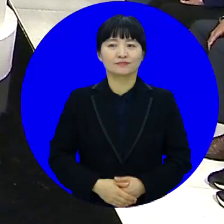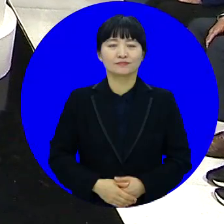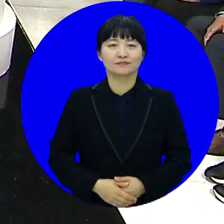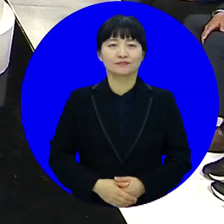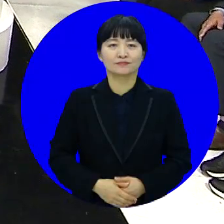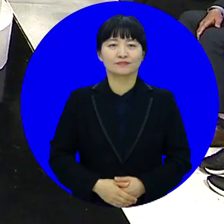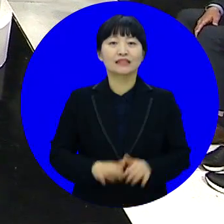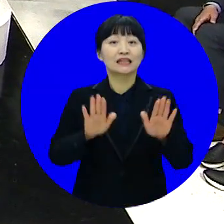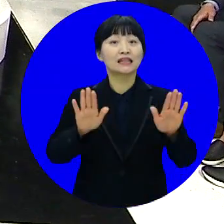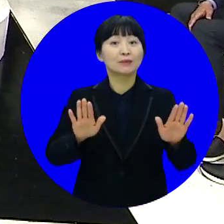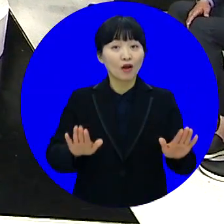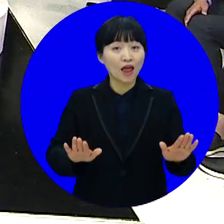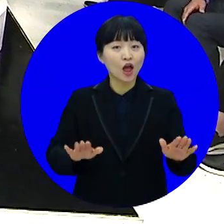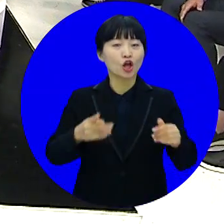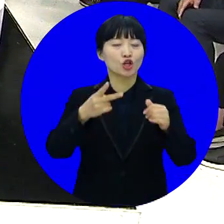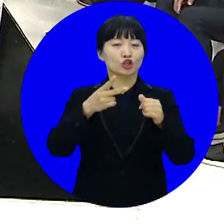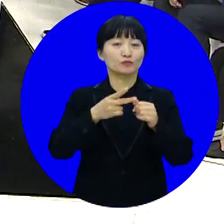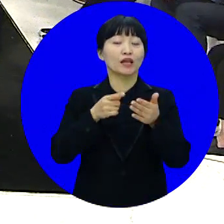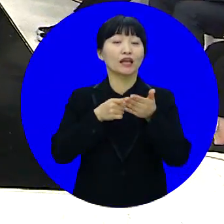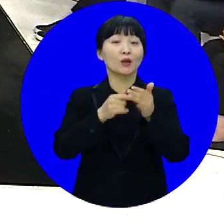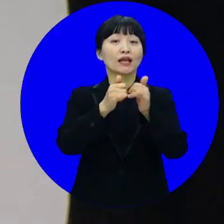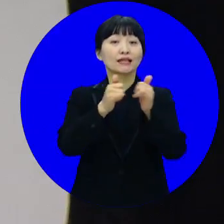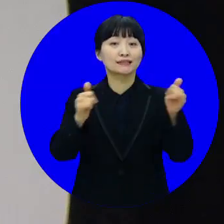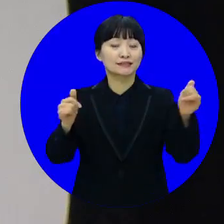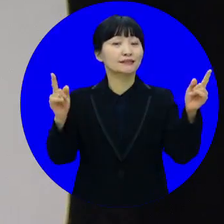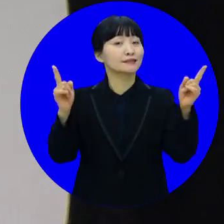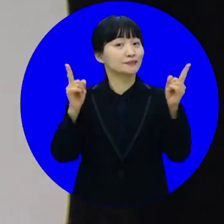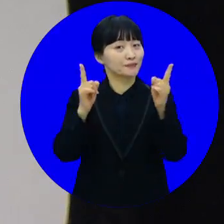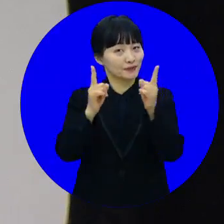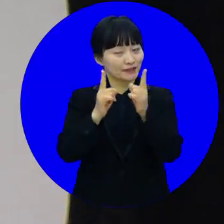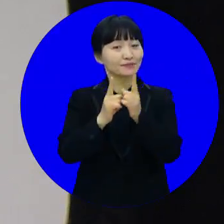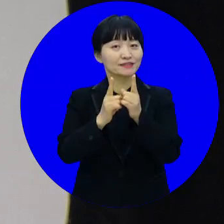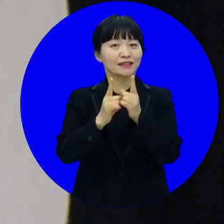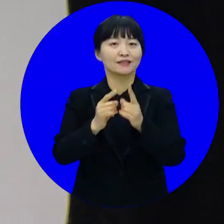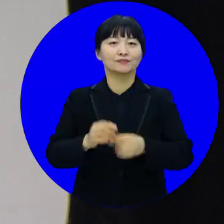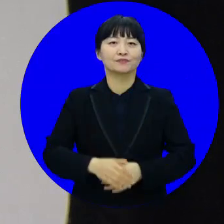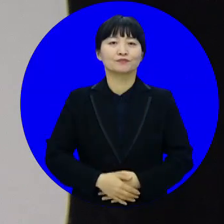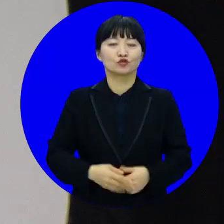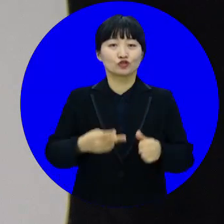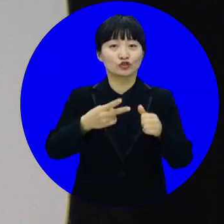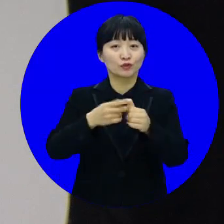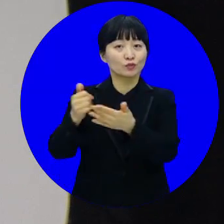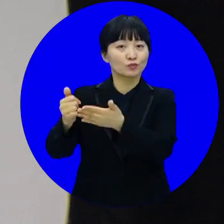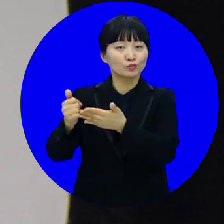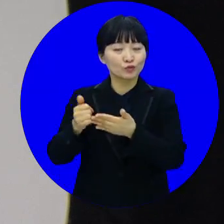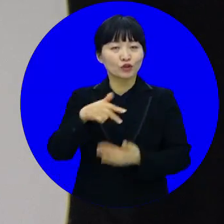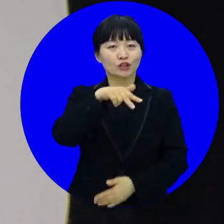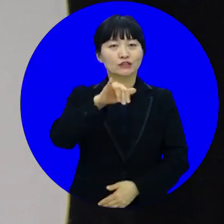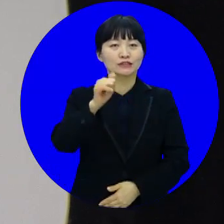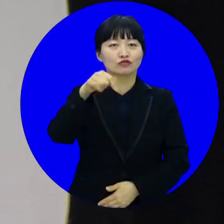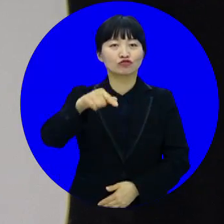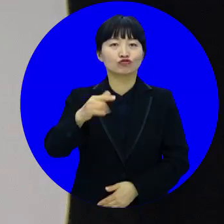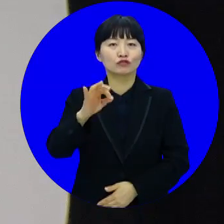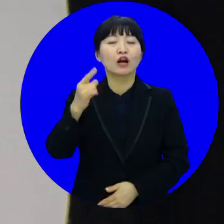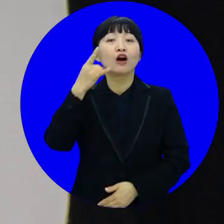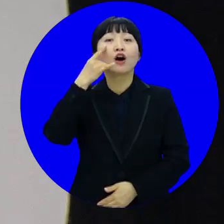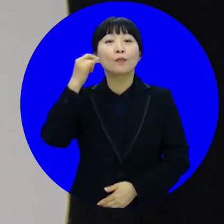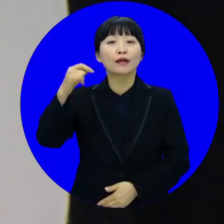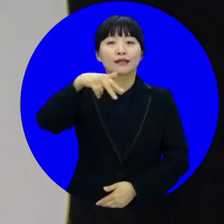자, 이번에는 두 번째 의뢰인 만나보겠습니다. 두 번째로 모신 분은 지훈이 어머니 장현주